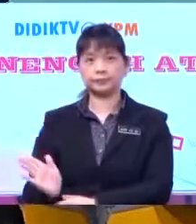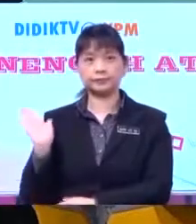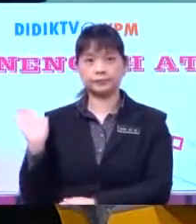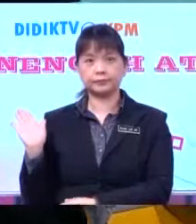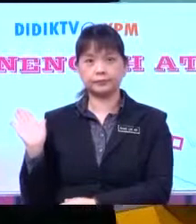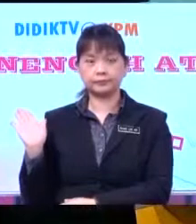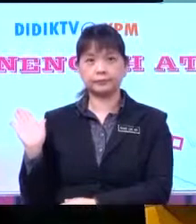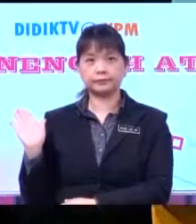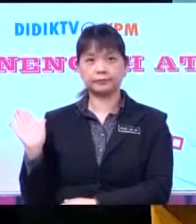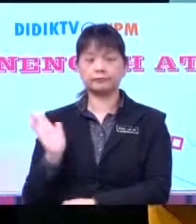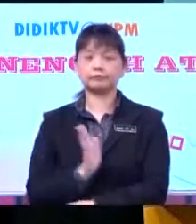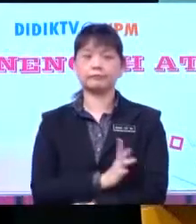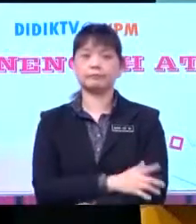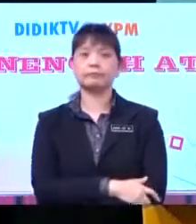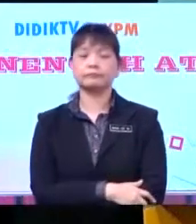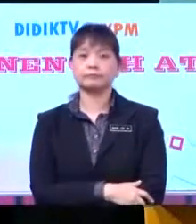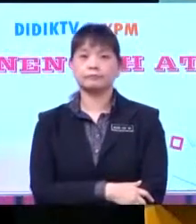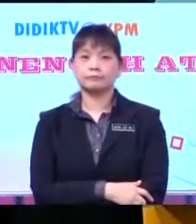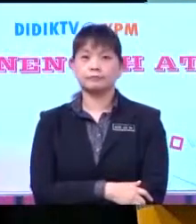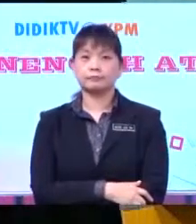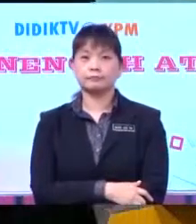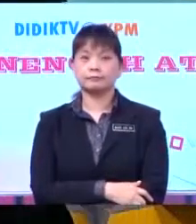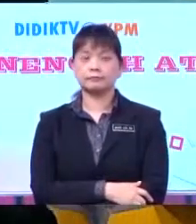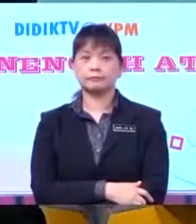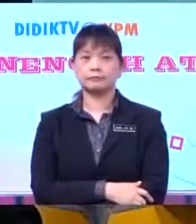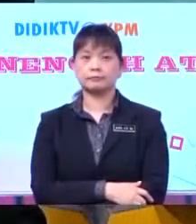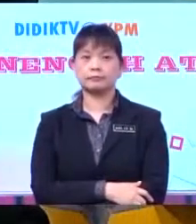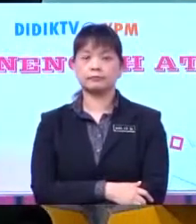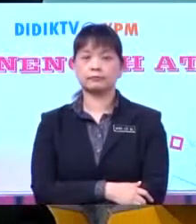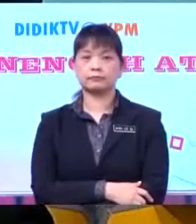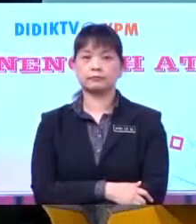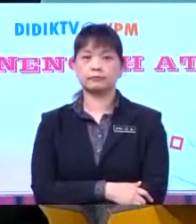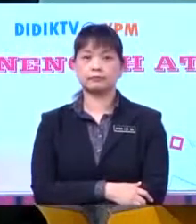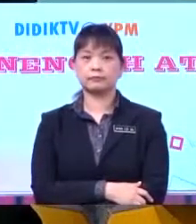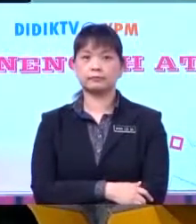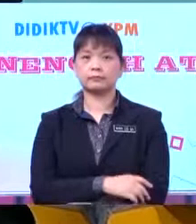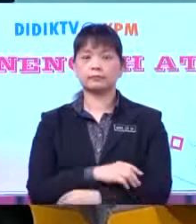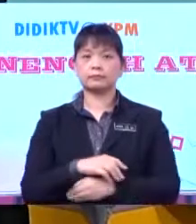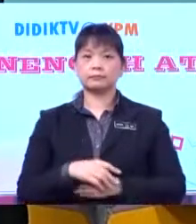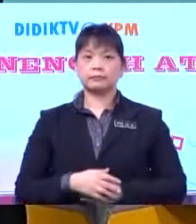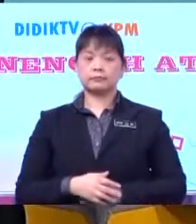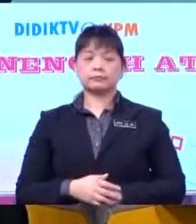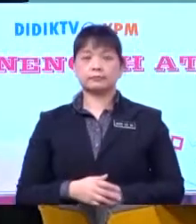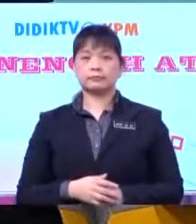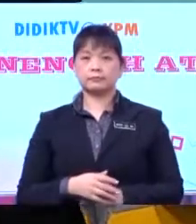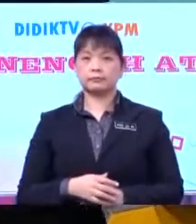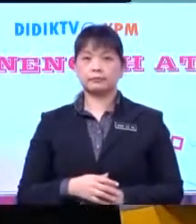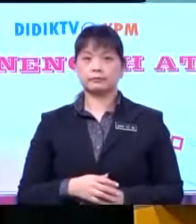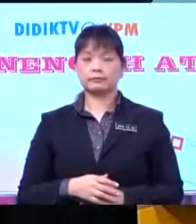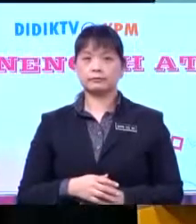cari letak sekolah guru kita bisa Biasanya tahu EXO jadi xp-100 darat dengan nilai tahunan